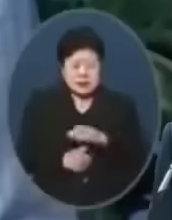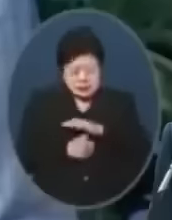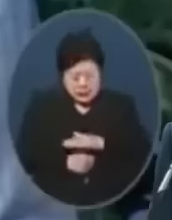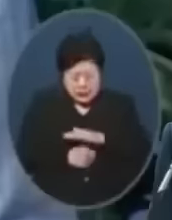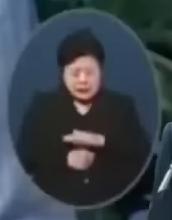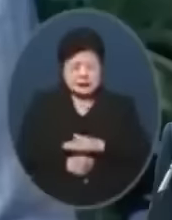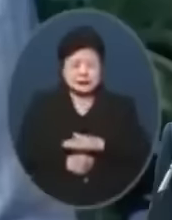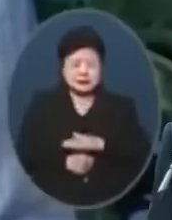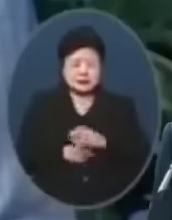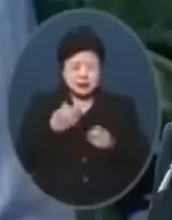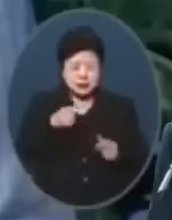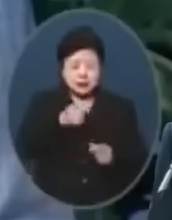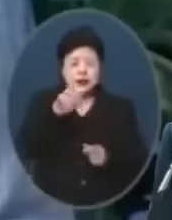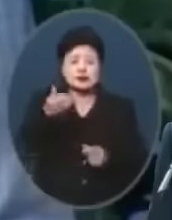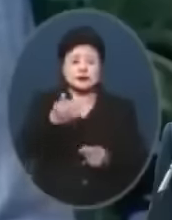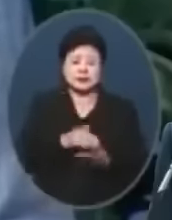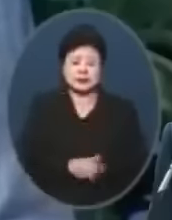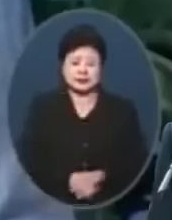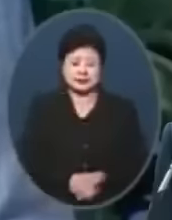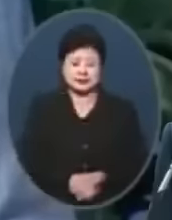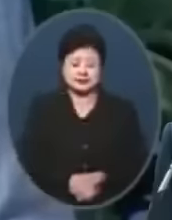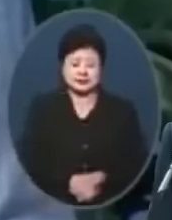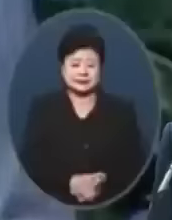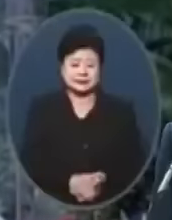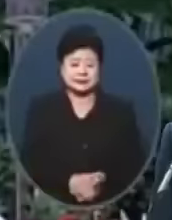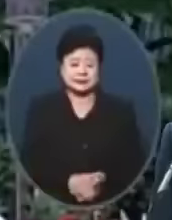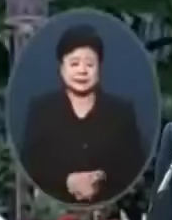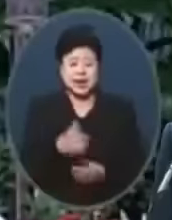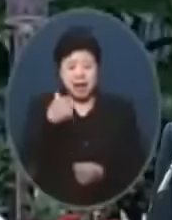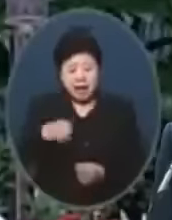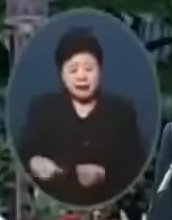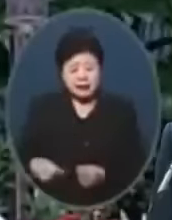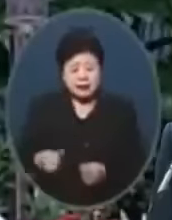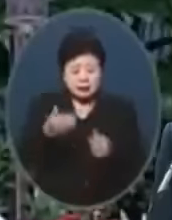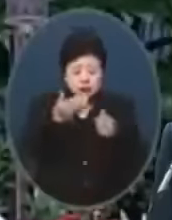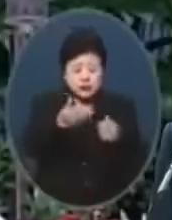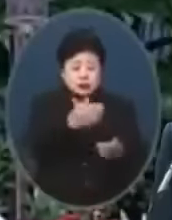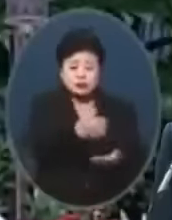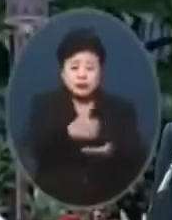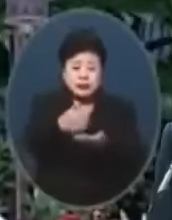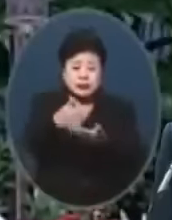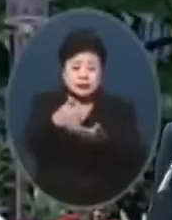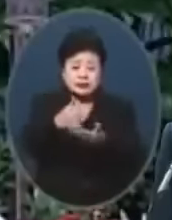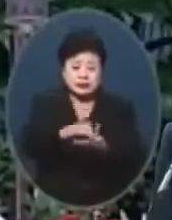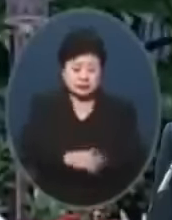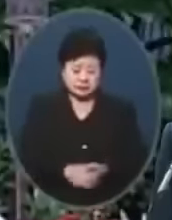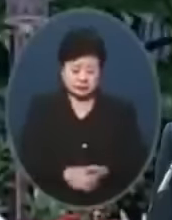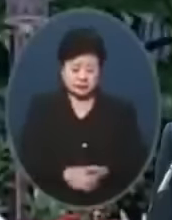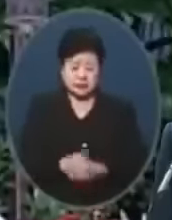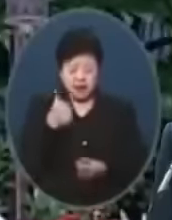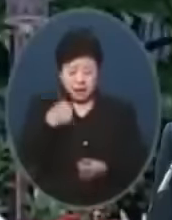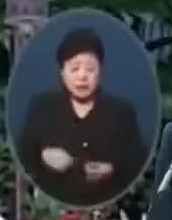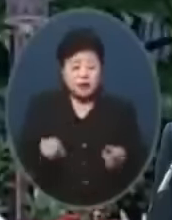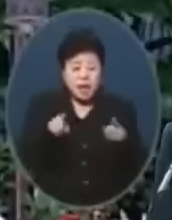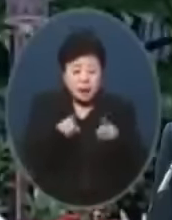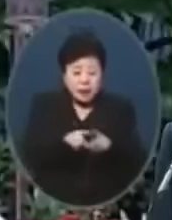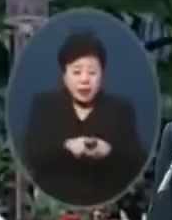참아서 여러분을 구원하신 것입니다. 그 아들을 내어주신 이가 그 아들과